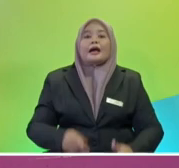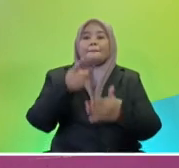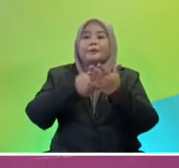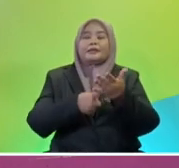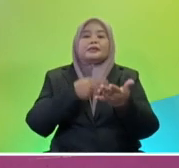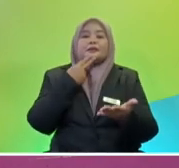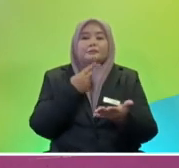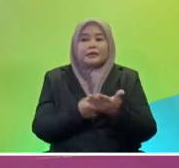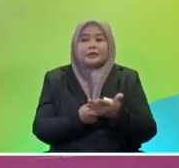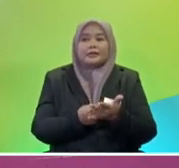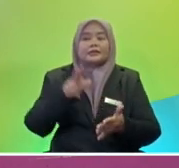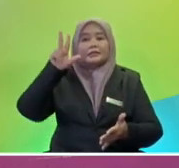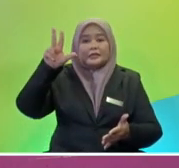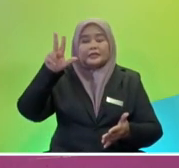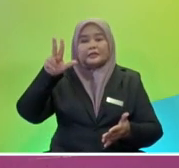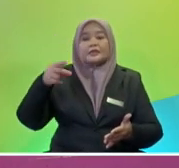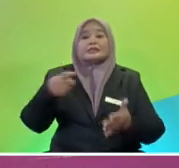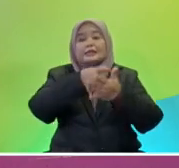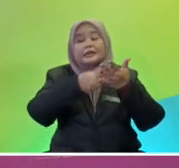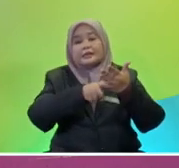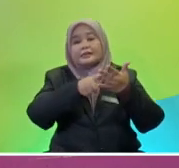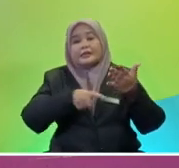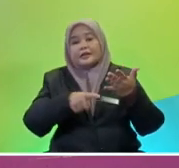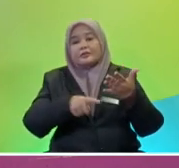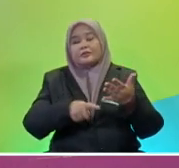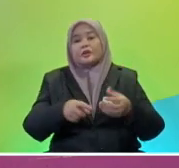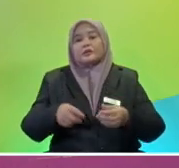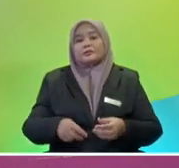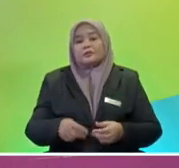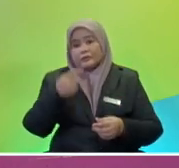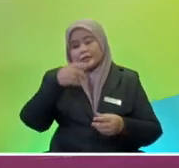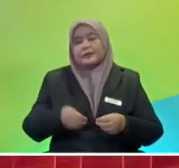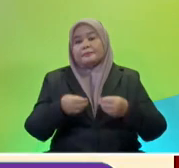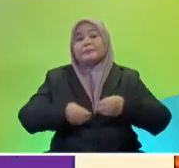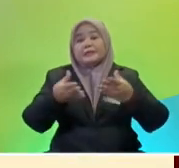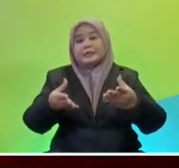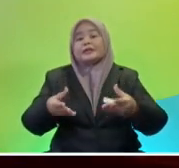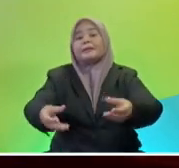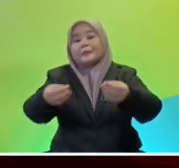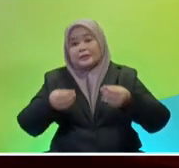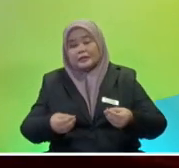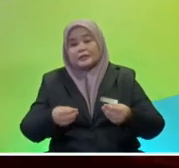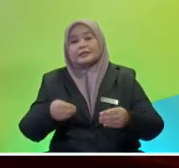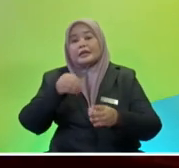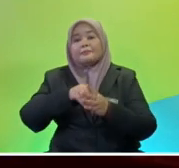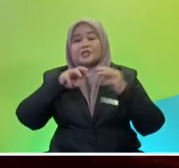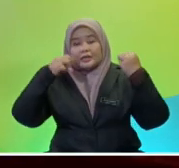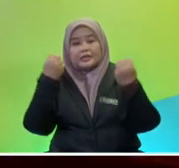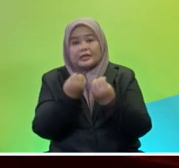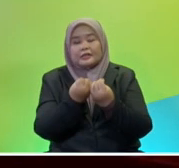dia apa ada tiga pada konteks memberi konteks penerima dan konteks masyarakat kemudian